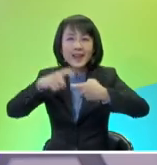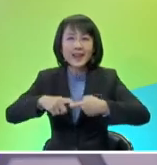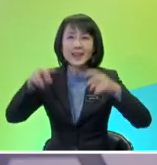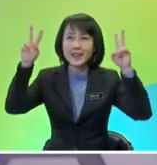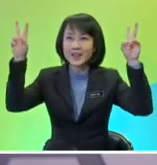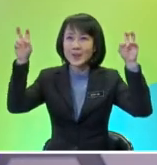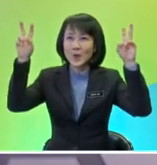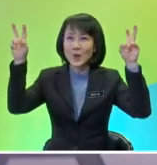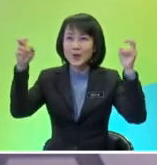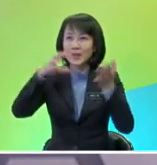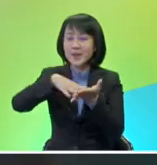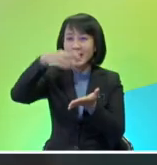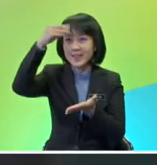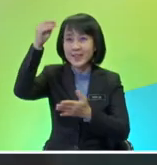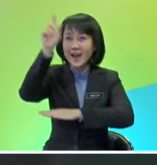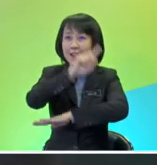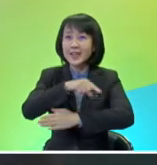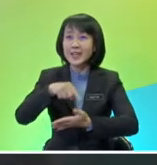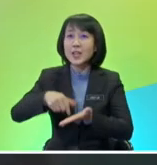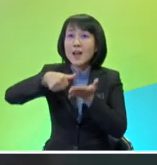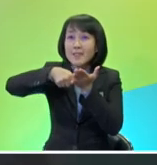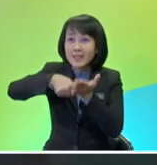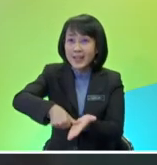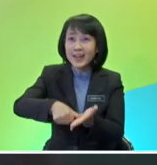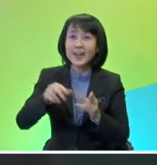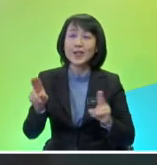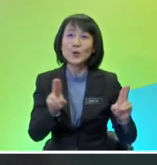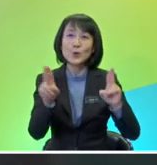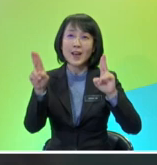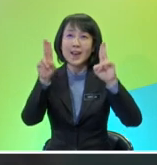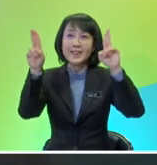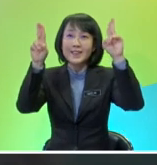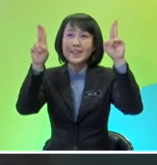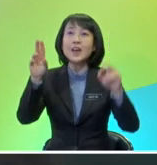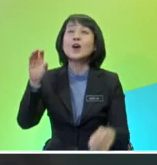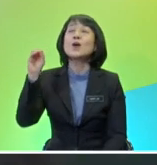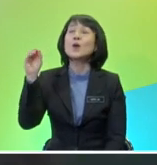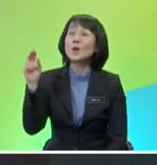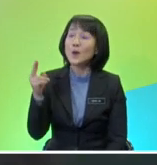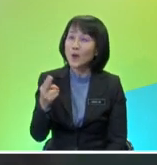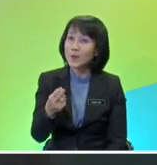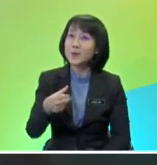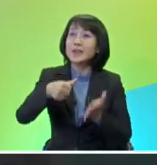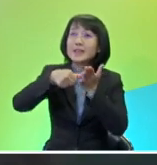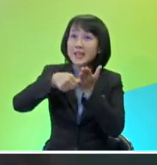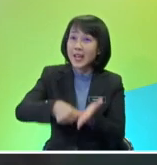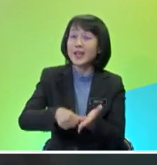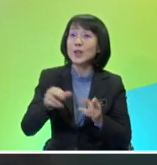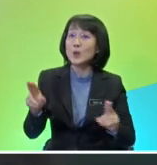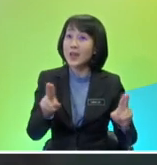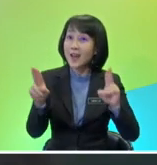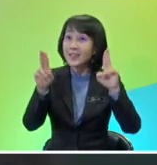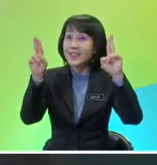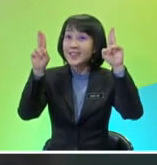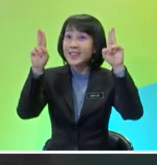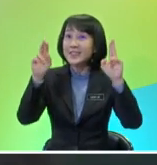iaitu tekanan udara. Oh, disebabkan tekanan udara lah, cikgu. Okey, kita pun dah tahu dah